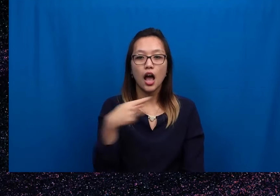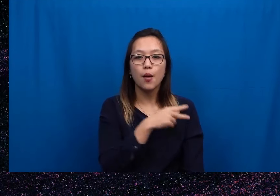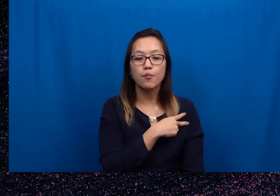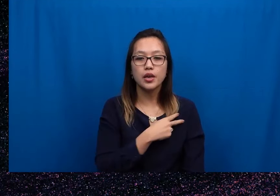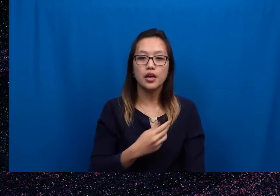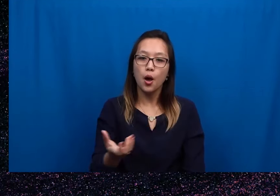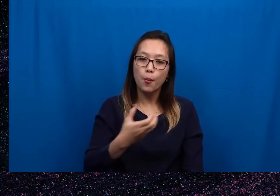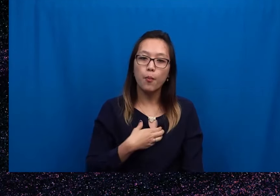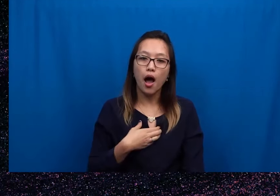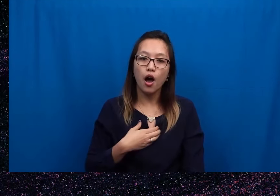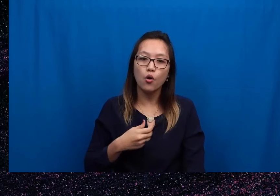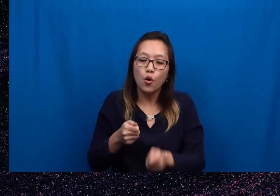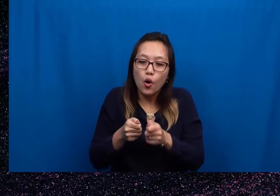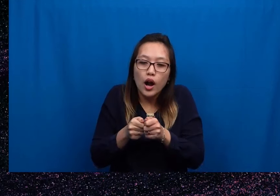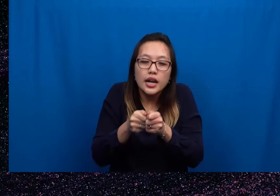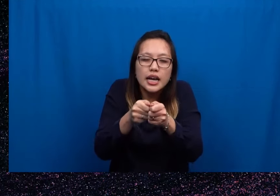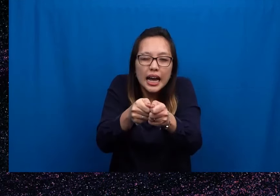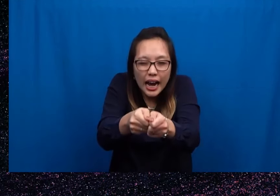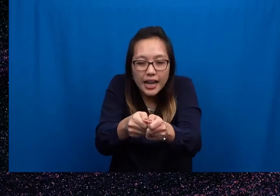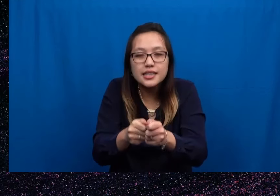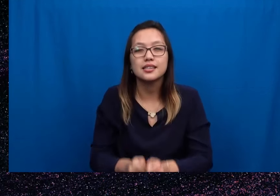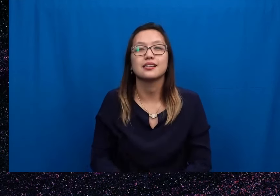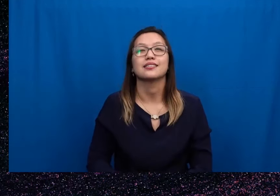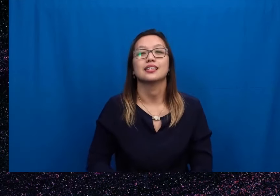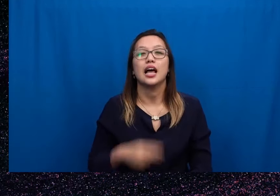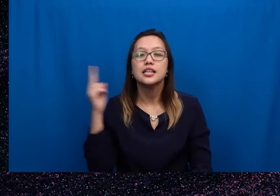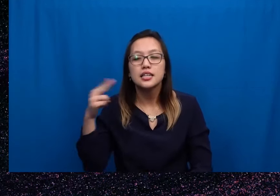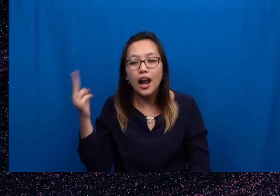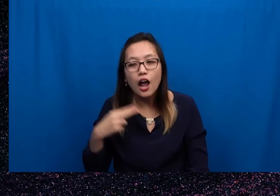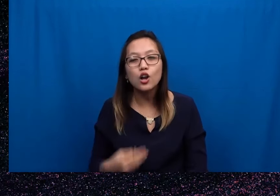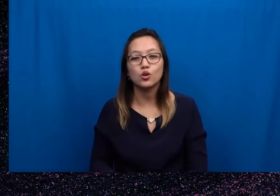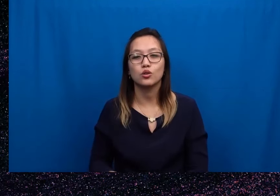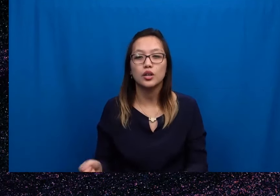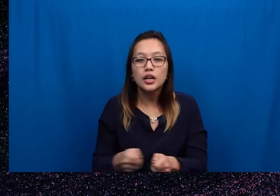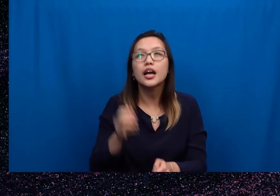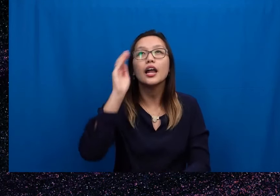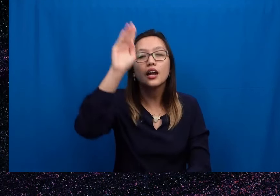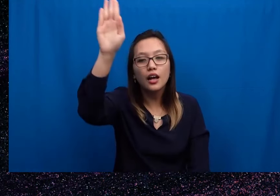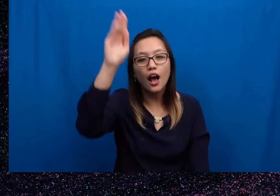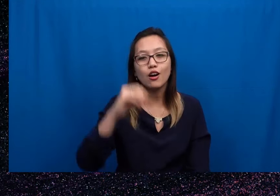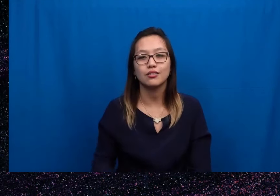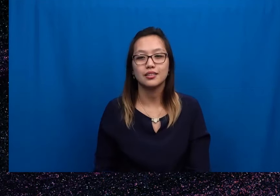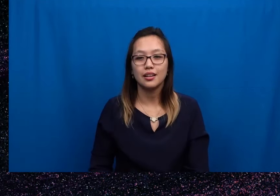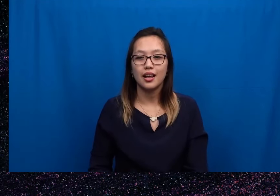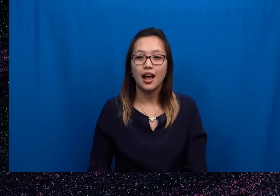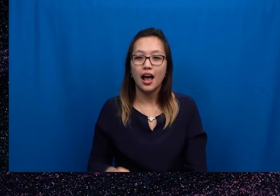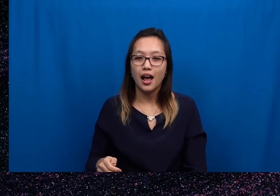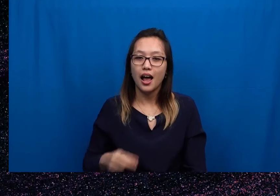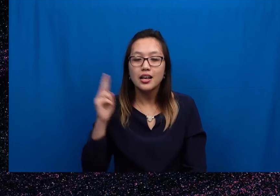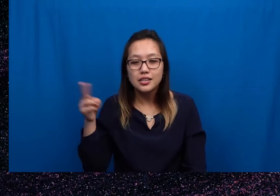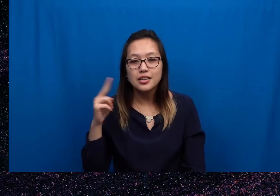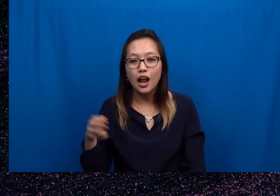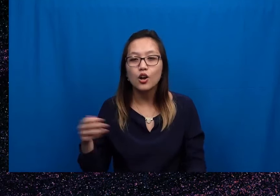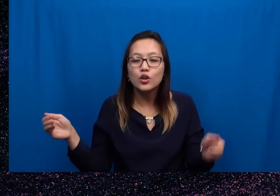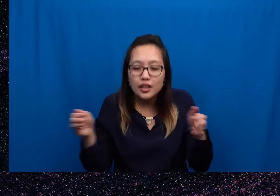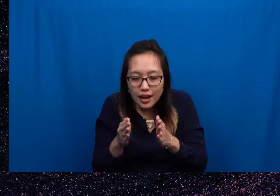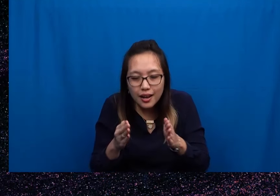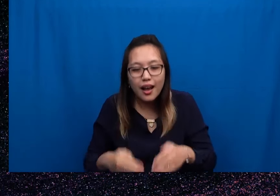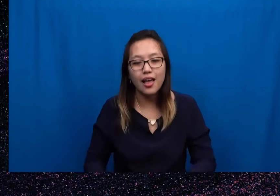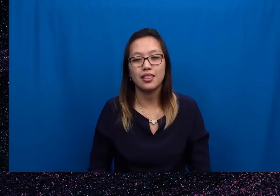Engkau Tuhan, melekat dengan Engkau Tuhan, dan selalu mendekat kepadamu Tuhan di dalam situasi